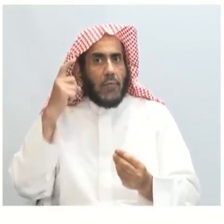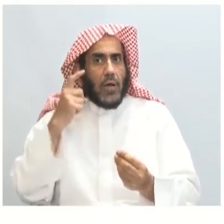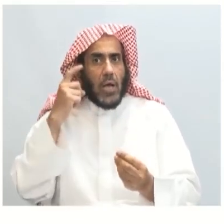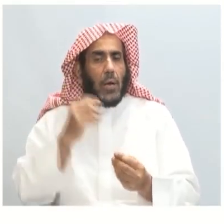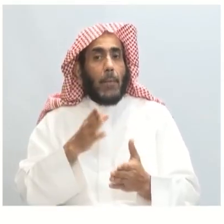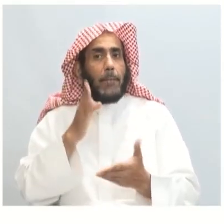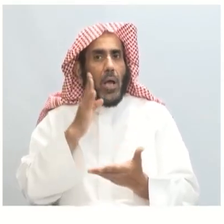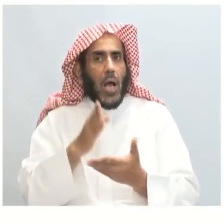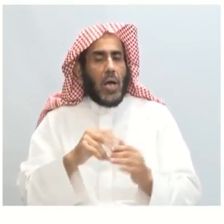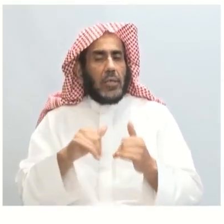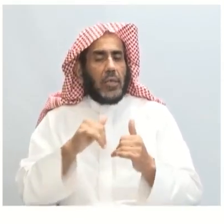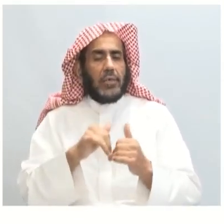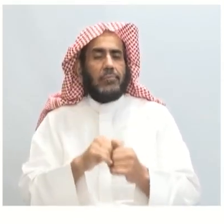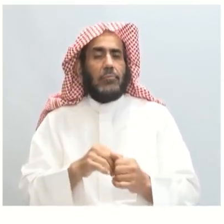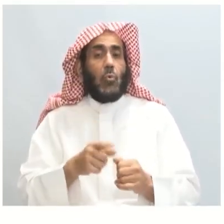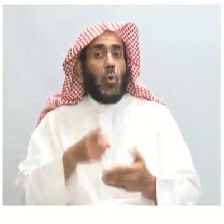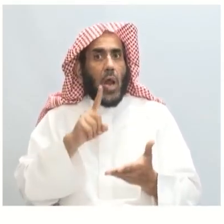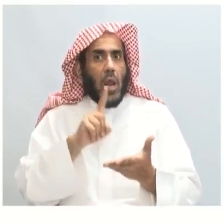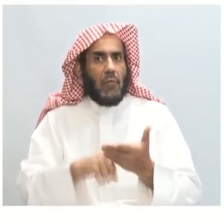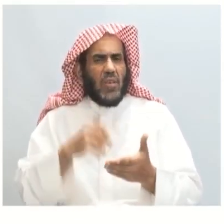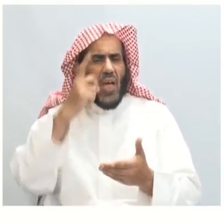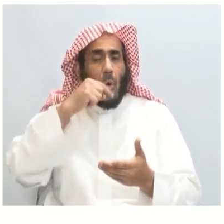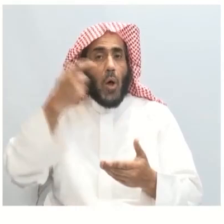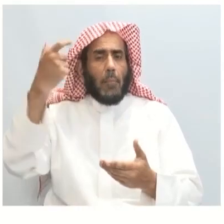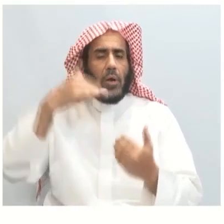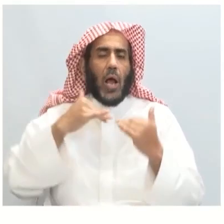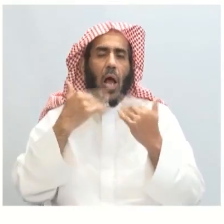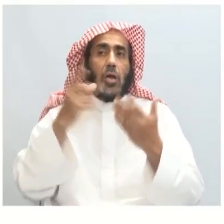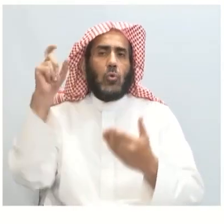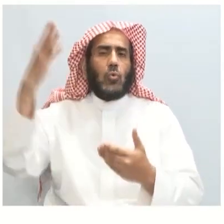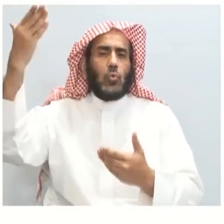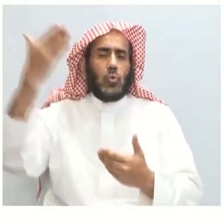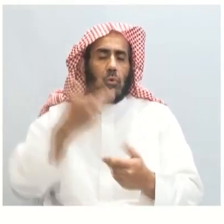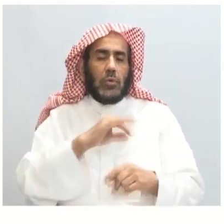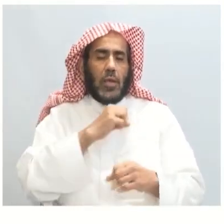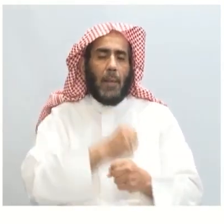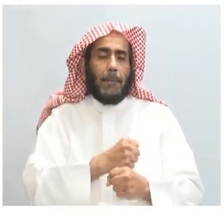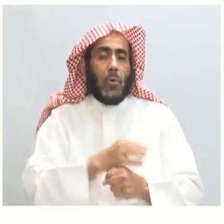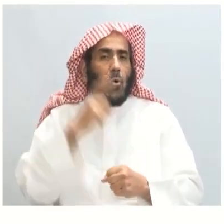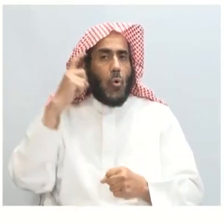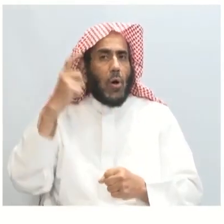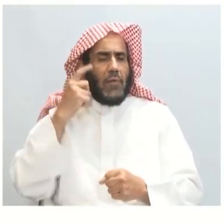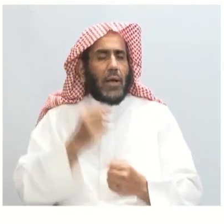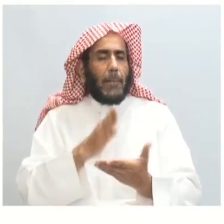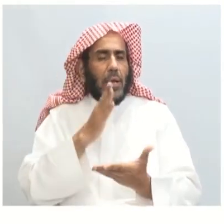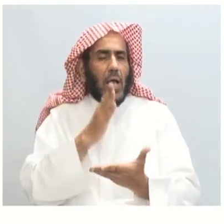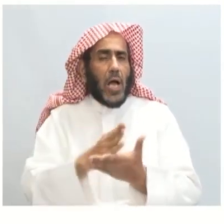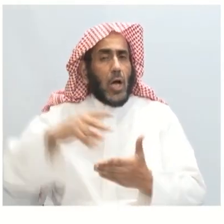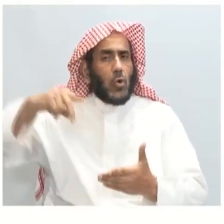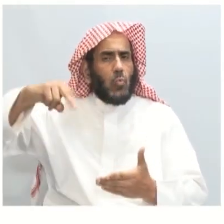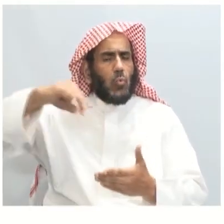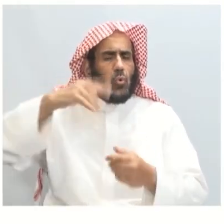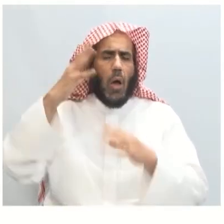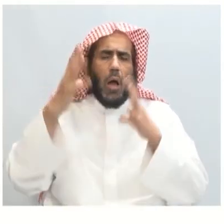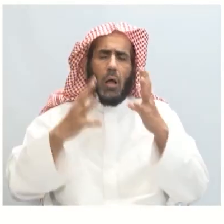بحق الطريق ونفذ اوامر خير الرسل وفكر بحق المشاه